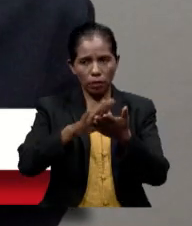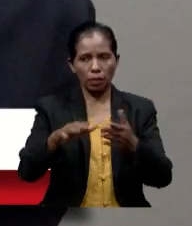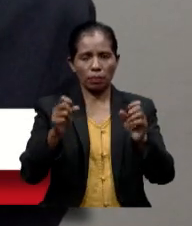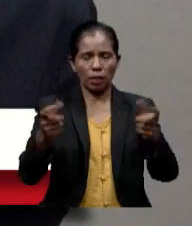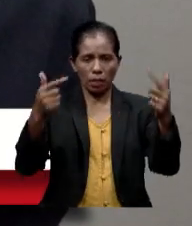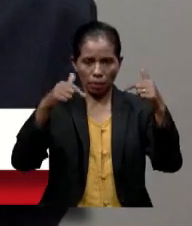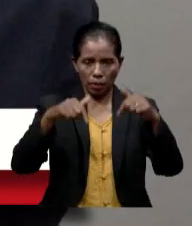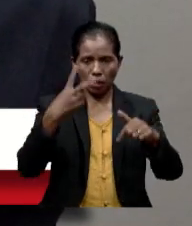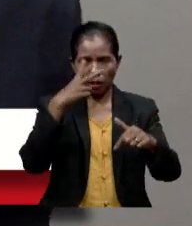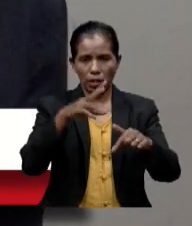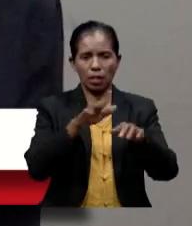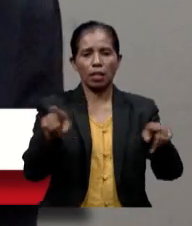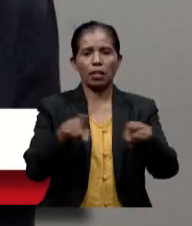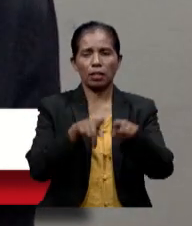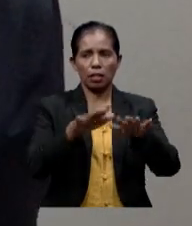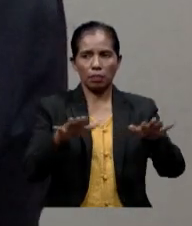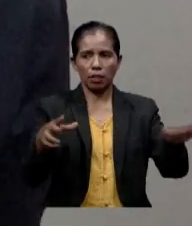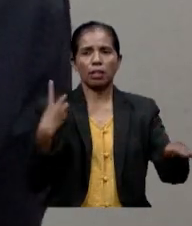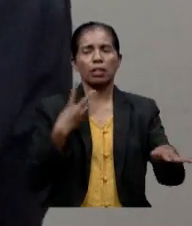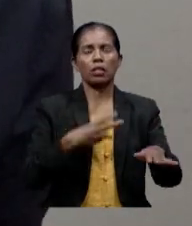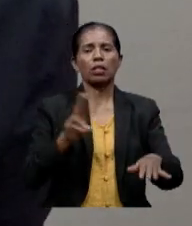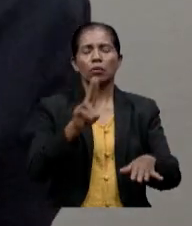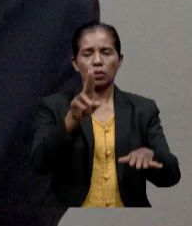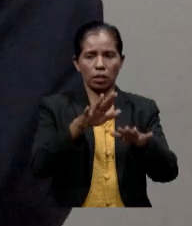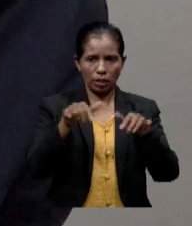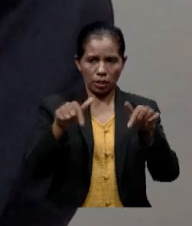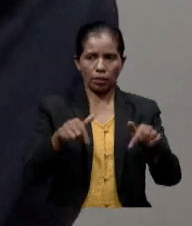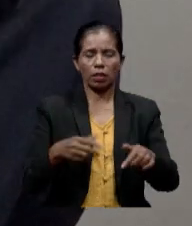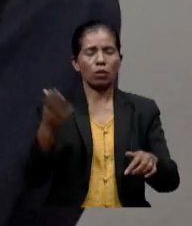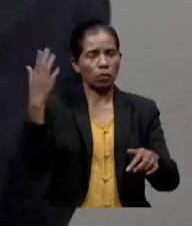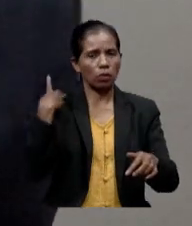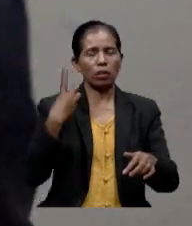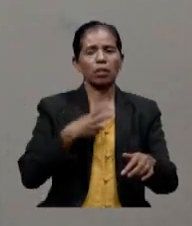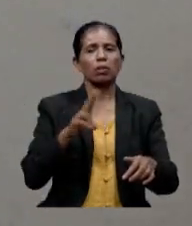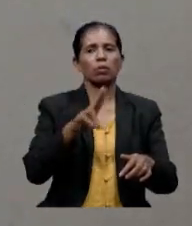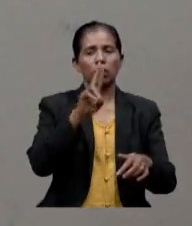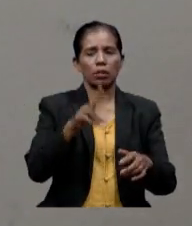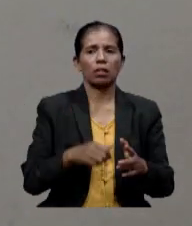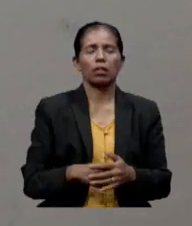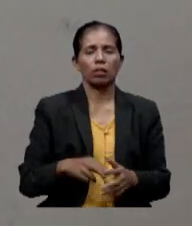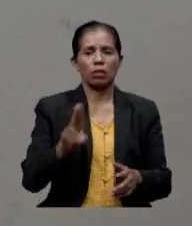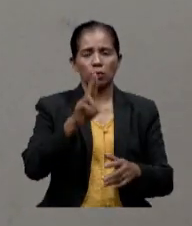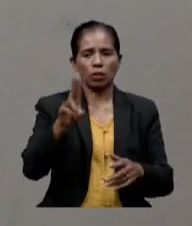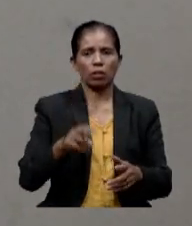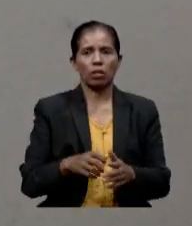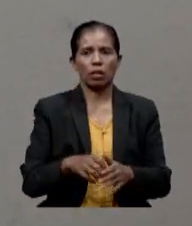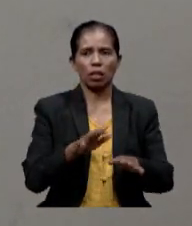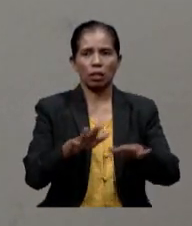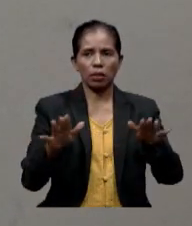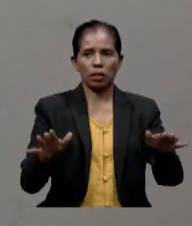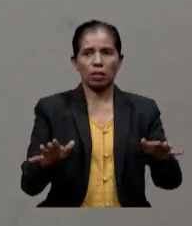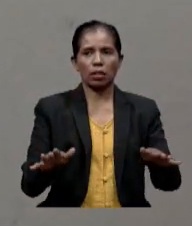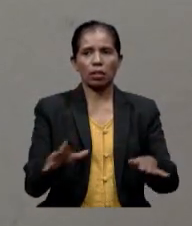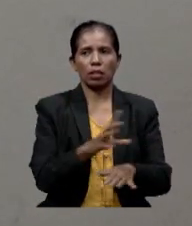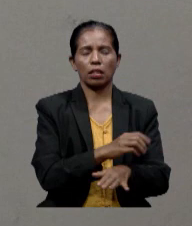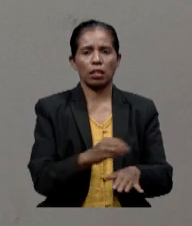mai consulta salabarik sira. Beli itu usah ini, ulu itu normal manual dek, usah dek tidak nih, normal lah baris sih tahu wah,